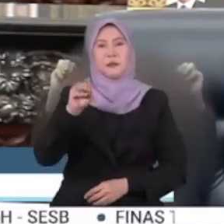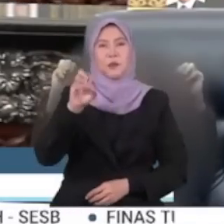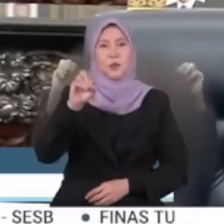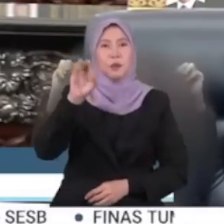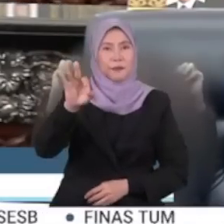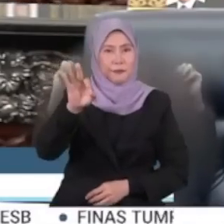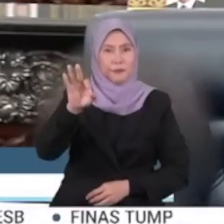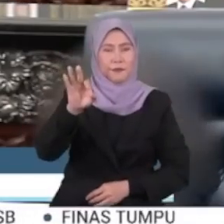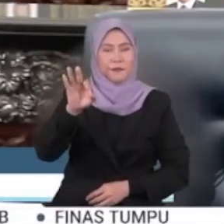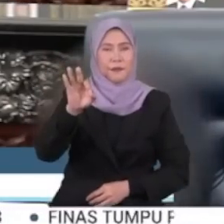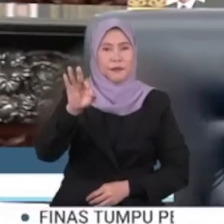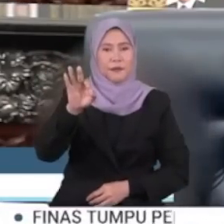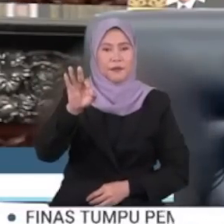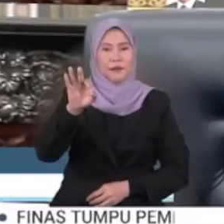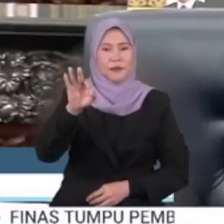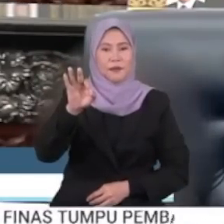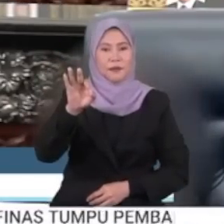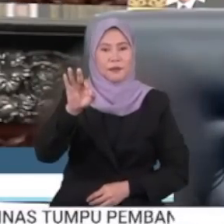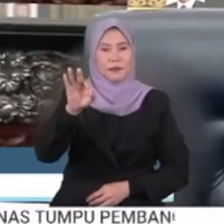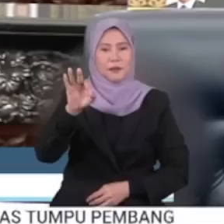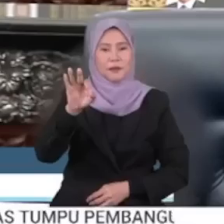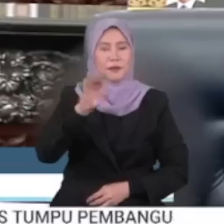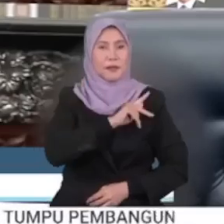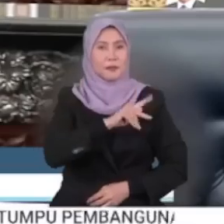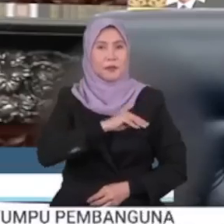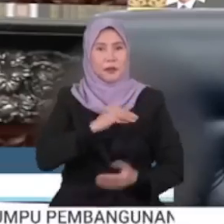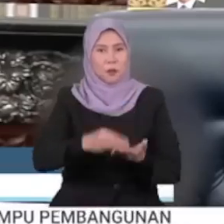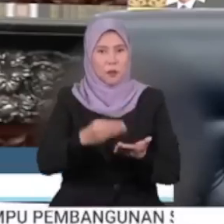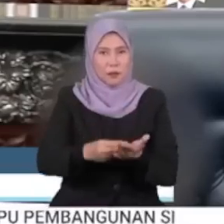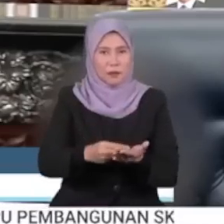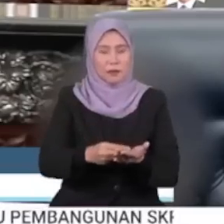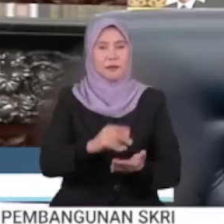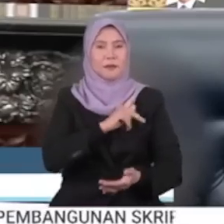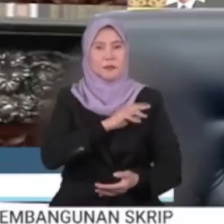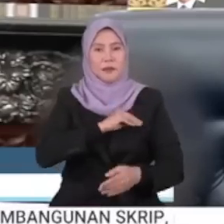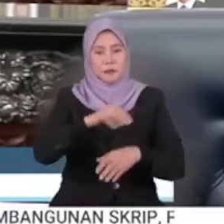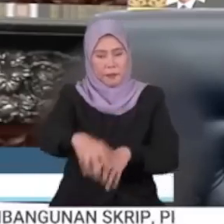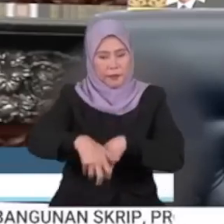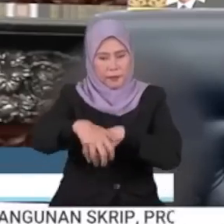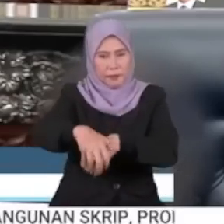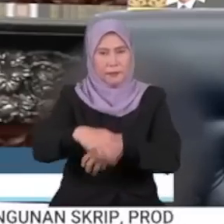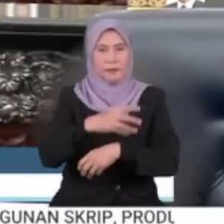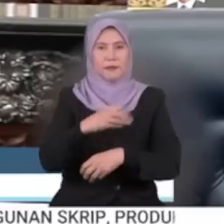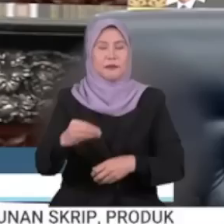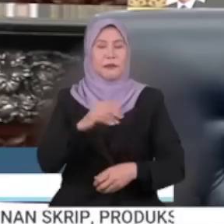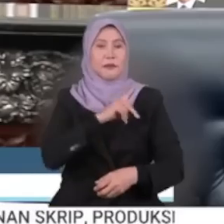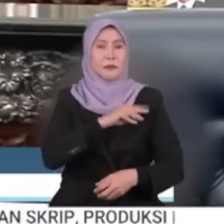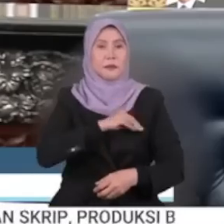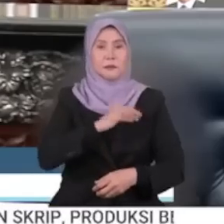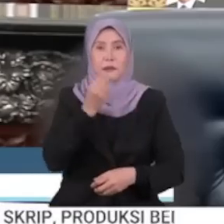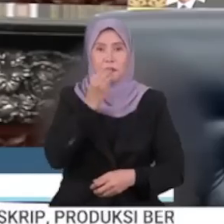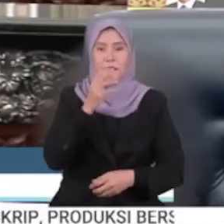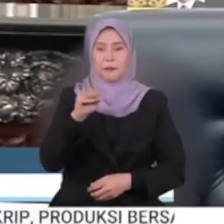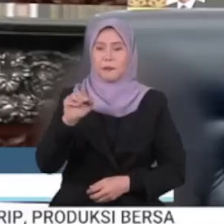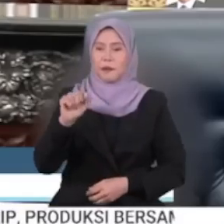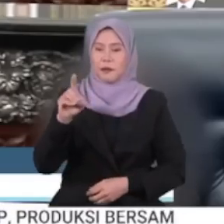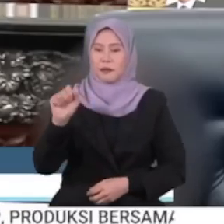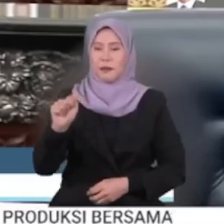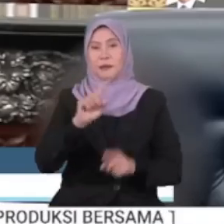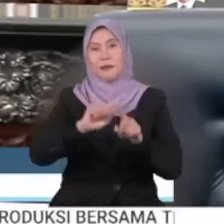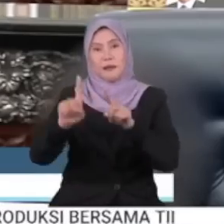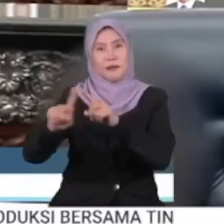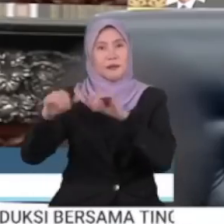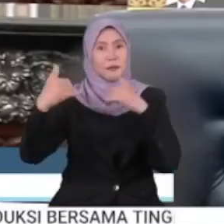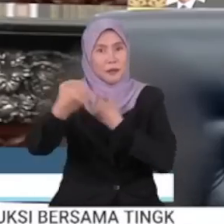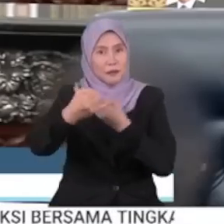MOF, Kementerian Kewangan, Kementerian Pertanian dan Keterjaminan Makanan, MADA dan jabatan-jabatan